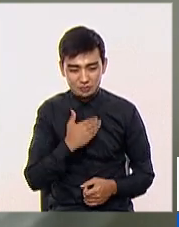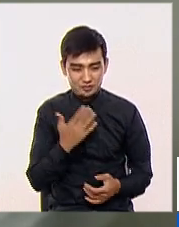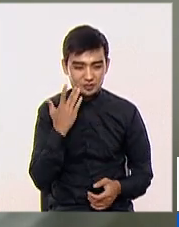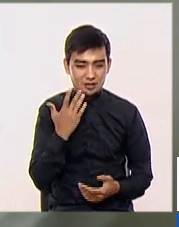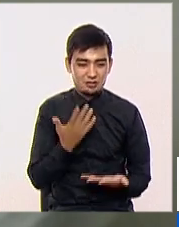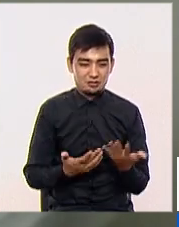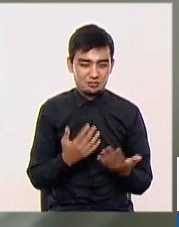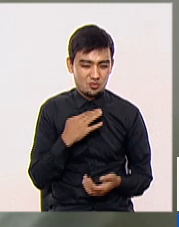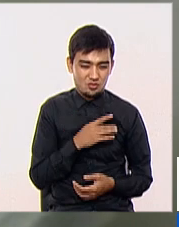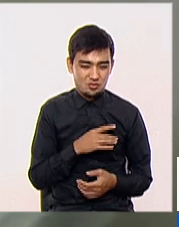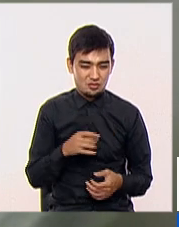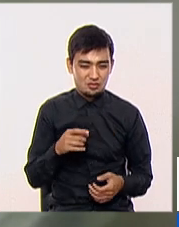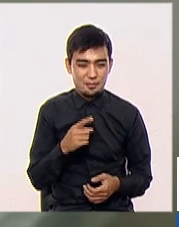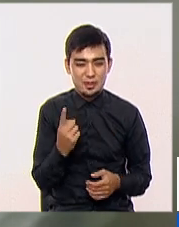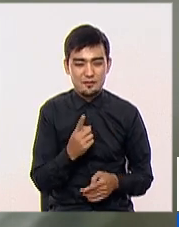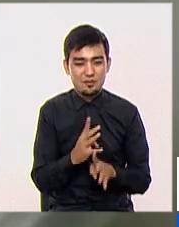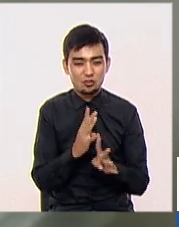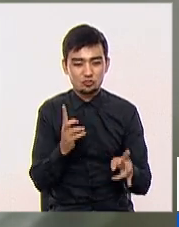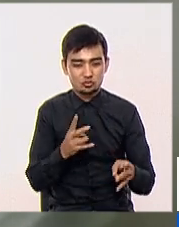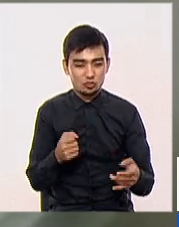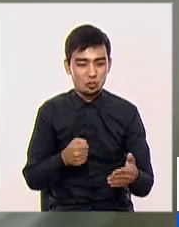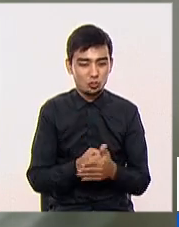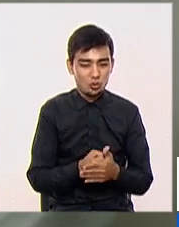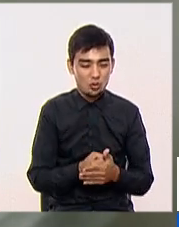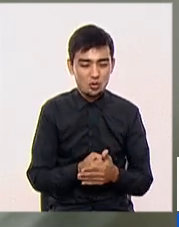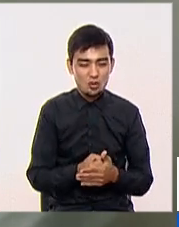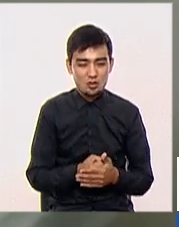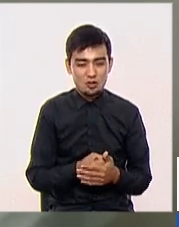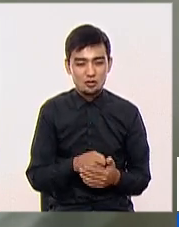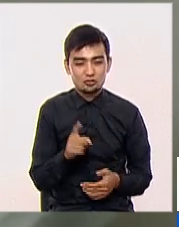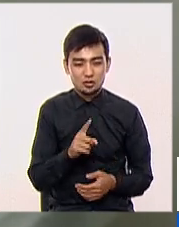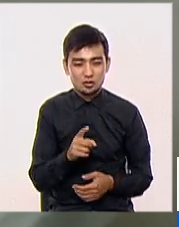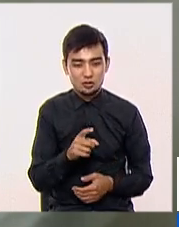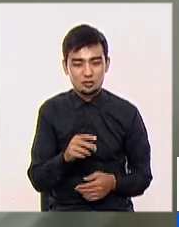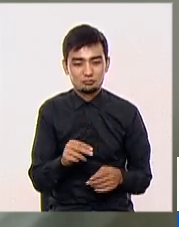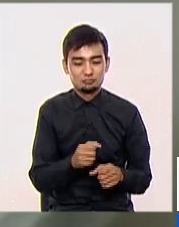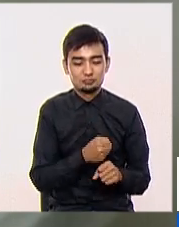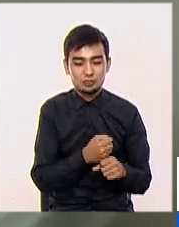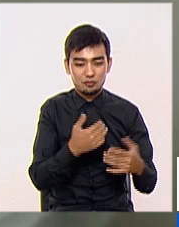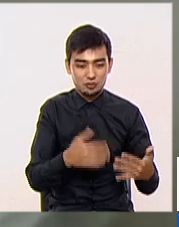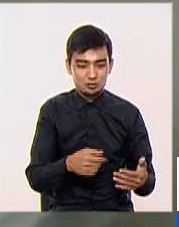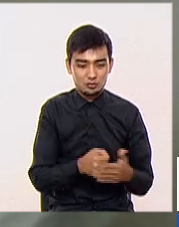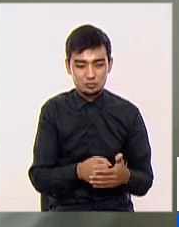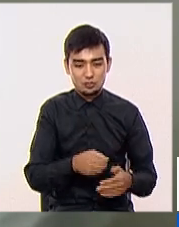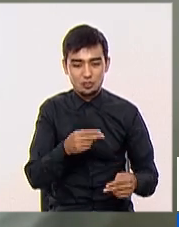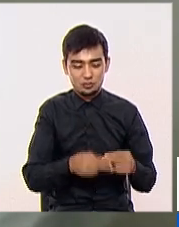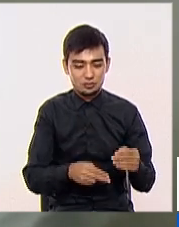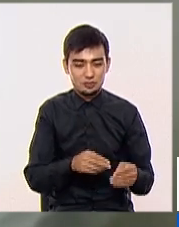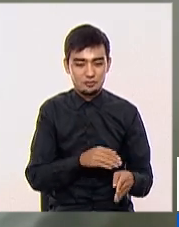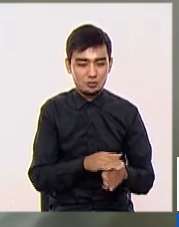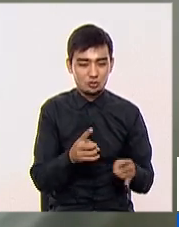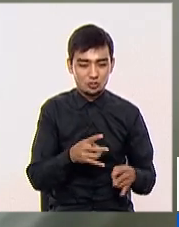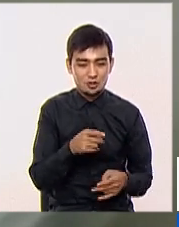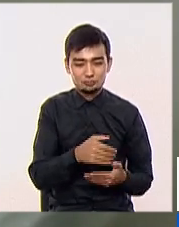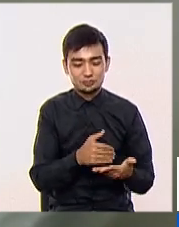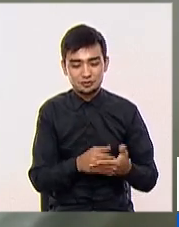новшества вводятся. На самом деле, в первую очередь, надо довести до внедрения то, что уже было сделано. У фонда есть определенные методики, алгоритмы